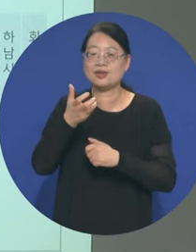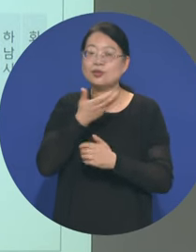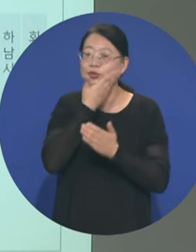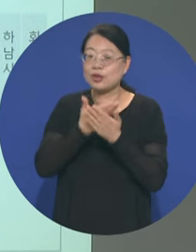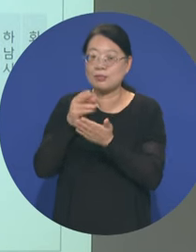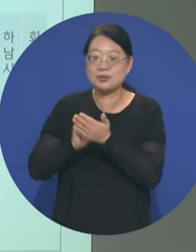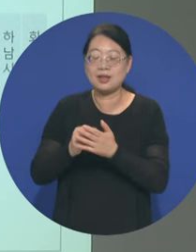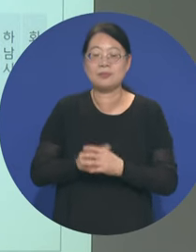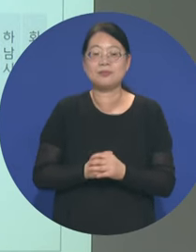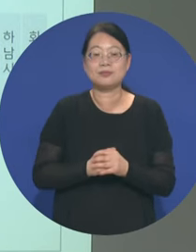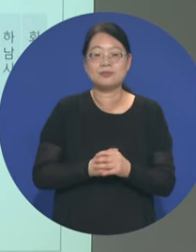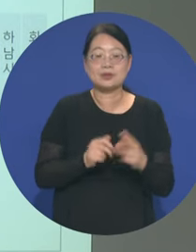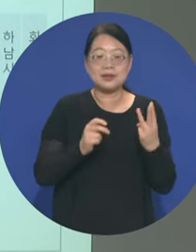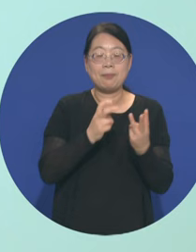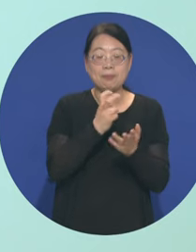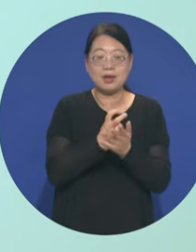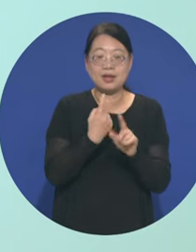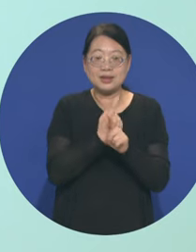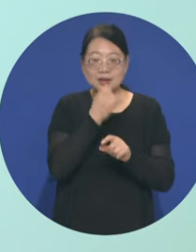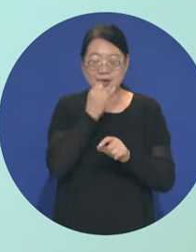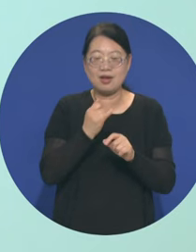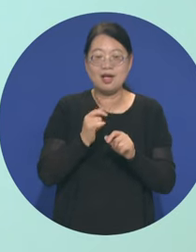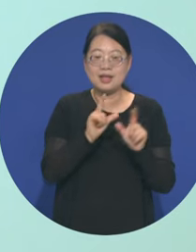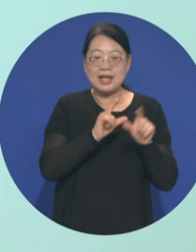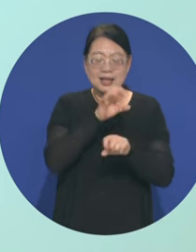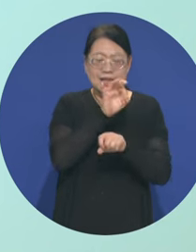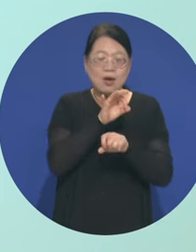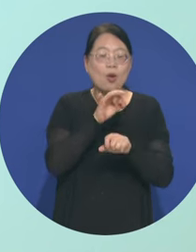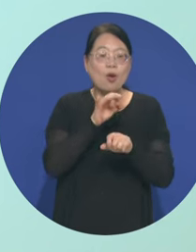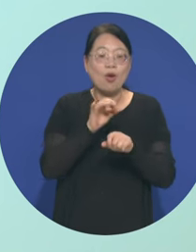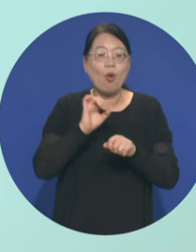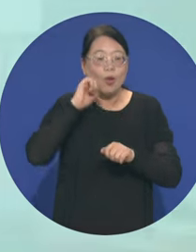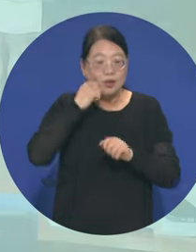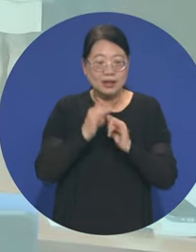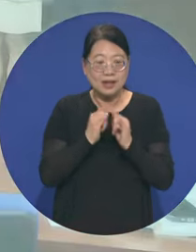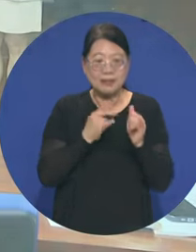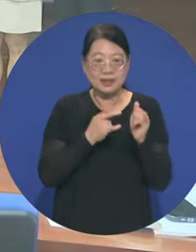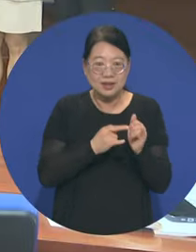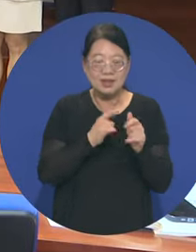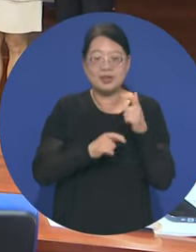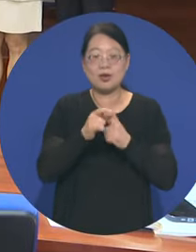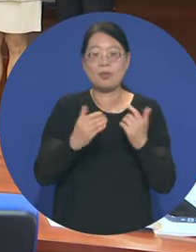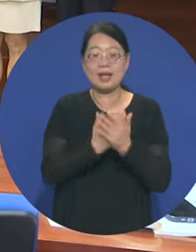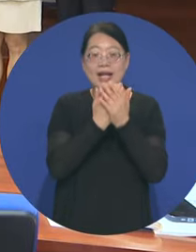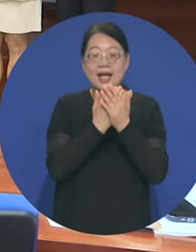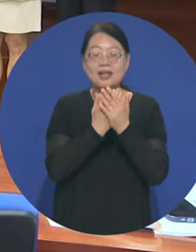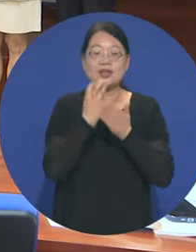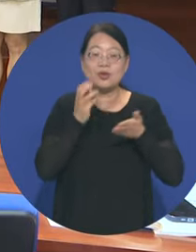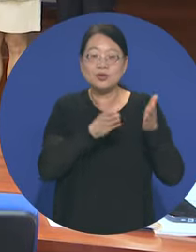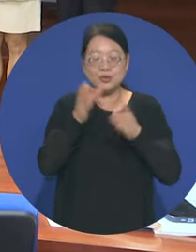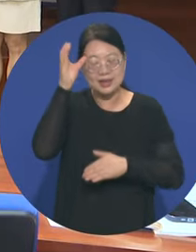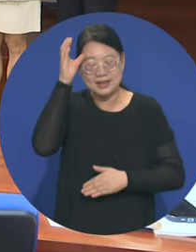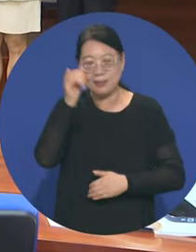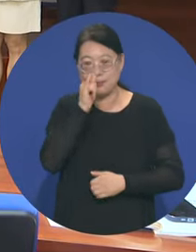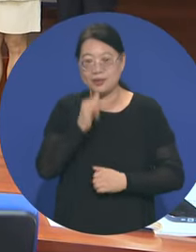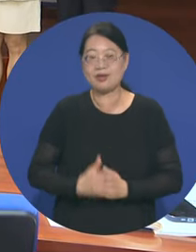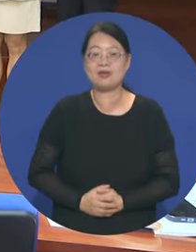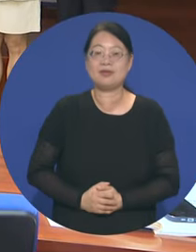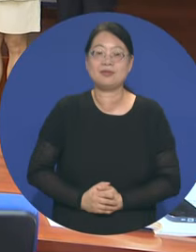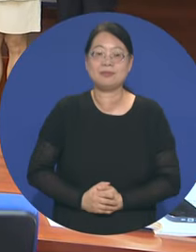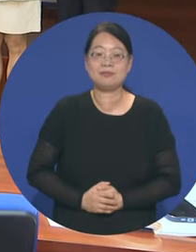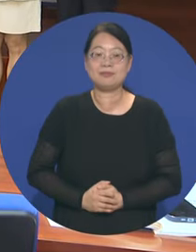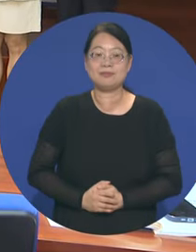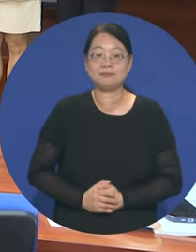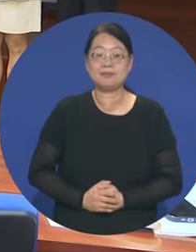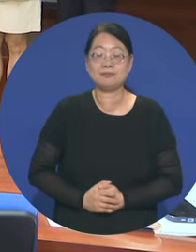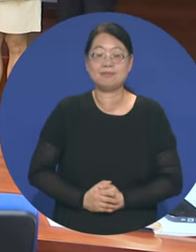반지하 주거상향 3법 계정으로 주거 취약층이 더 나은 주거환경을 제공받는 경기도를 기대해봅니다 GTV 뉴스 이슬입니다